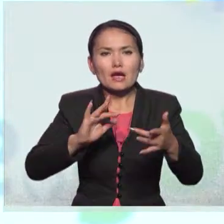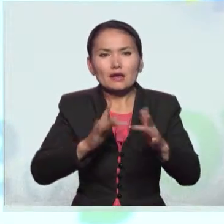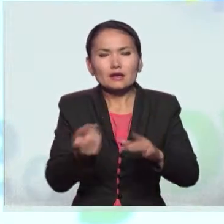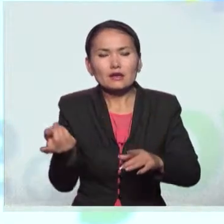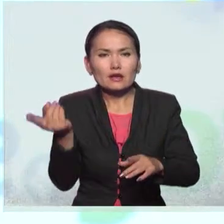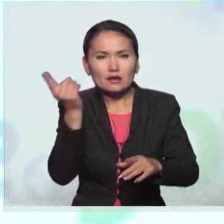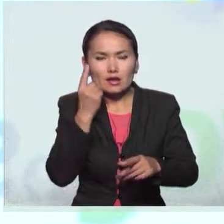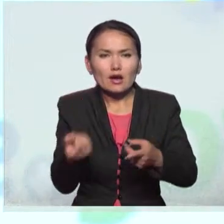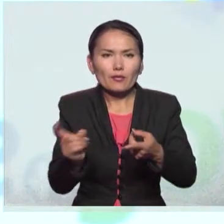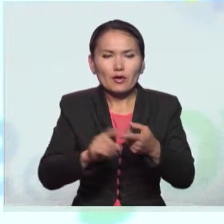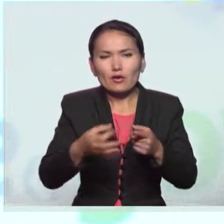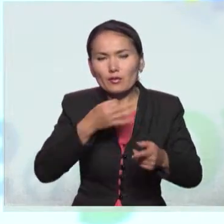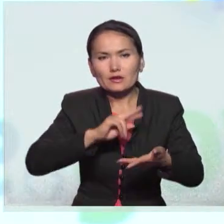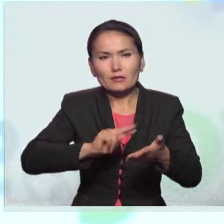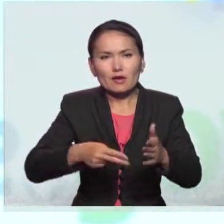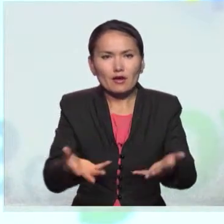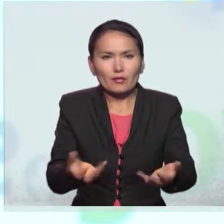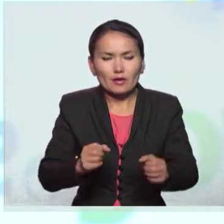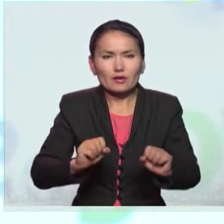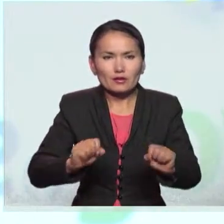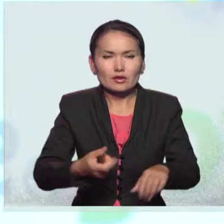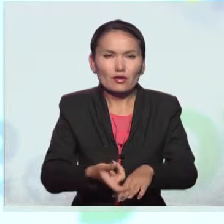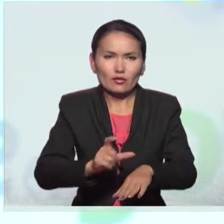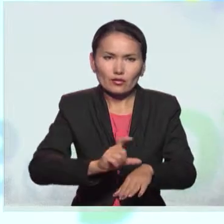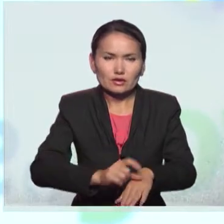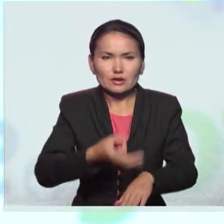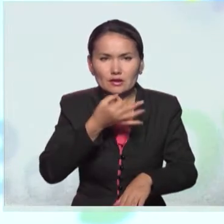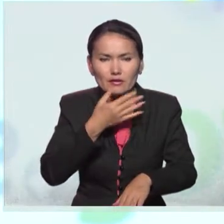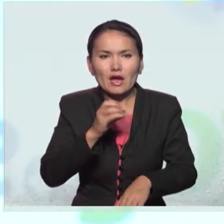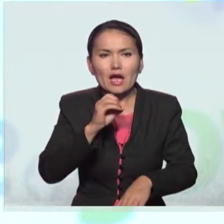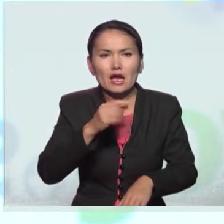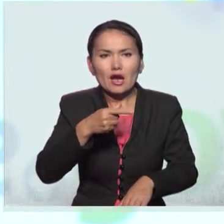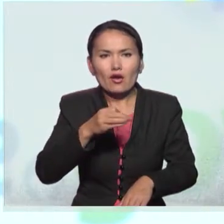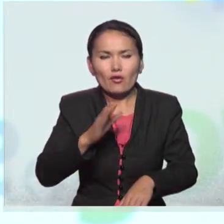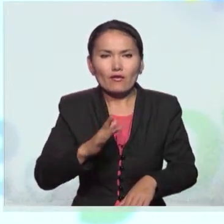кез келген справканы алам. Бұл өте жақсы сайт. Кіре беріңіз сол жерге.